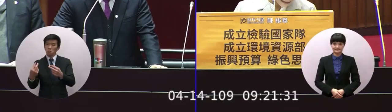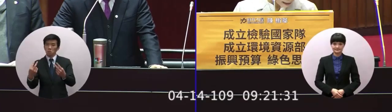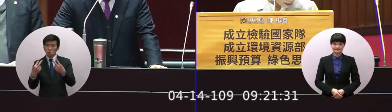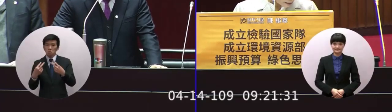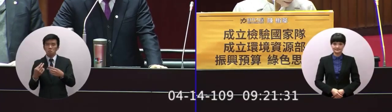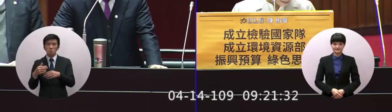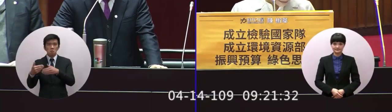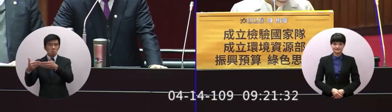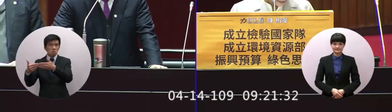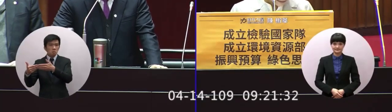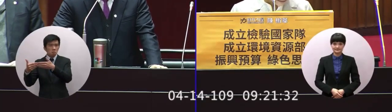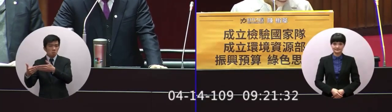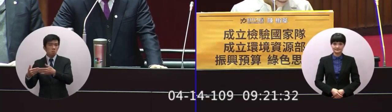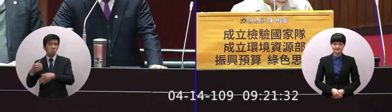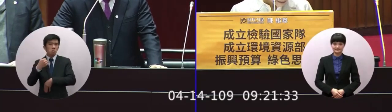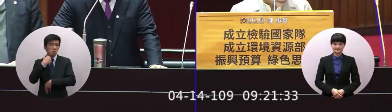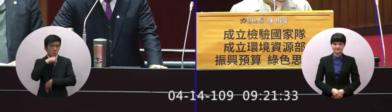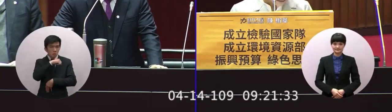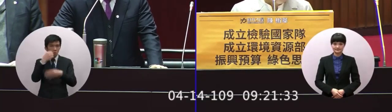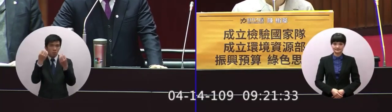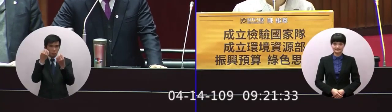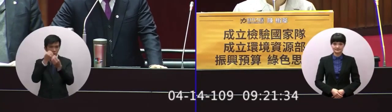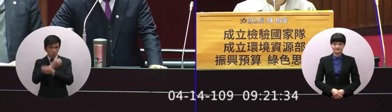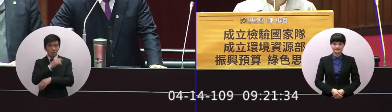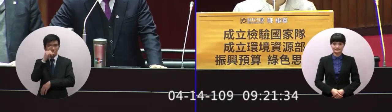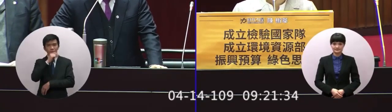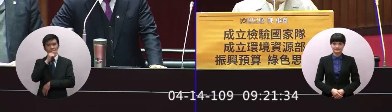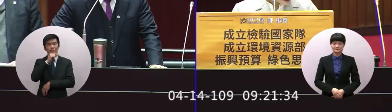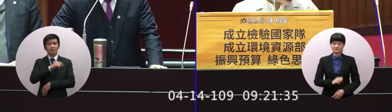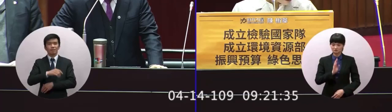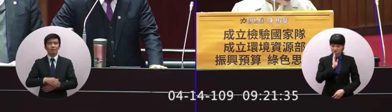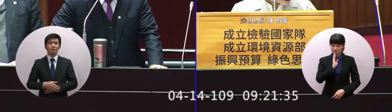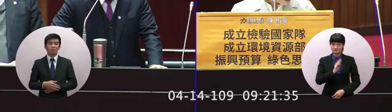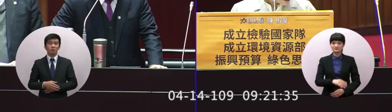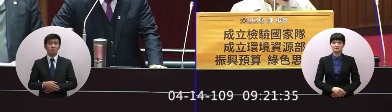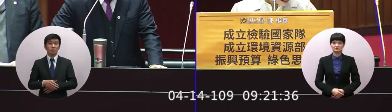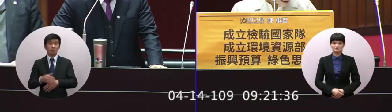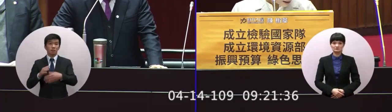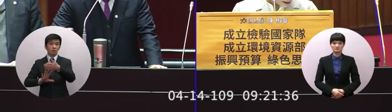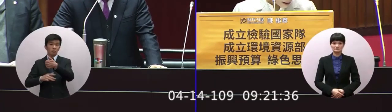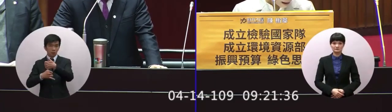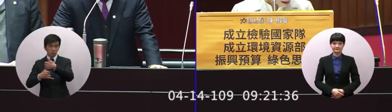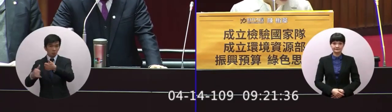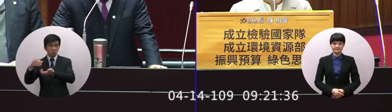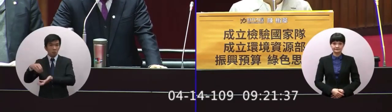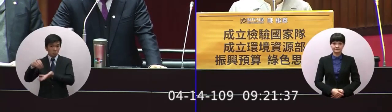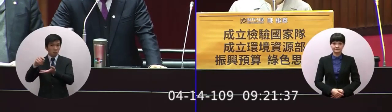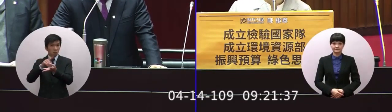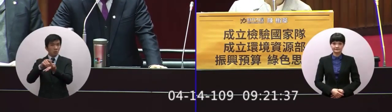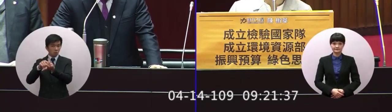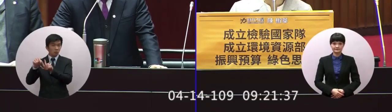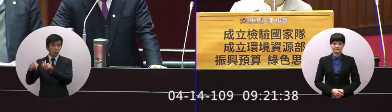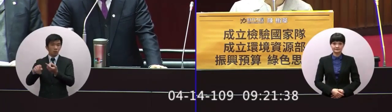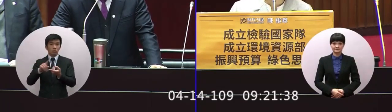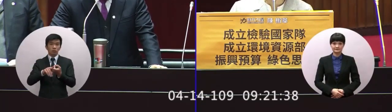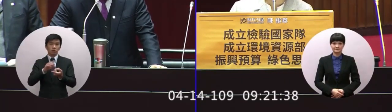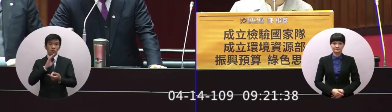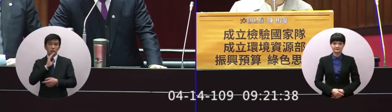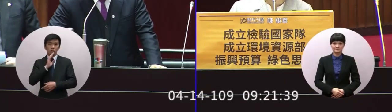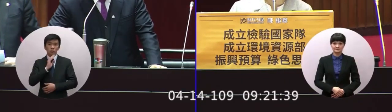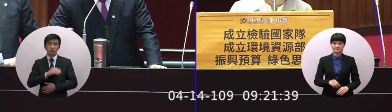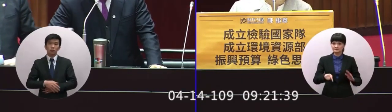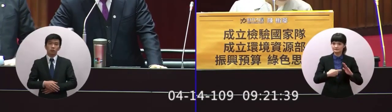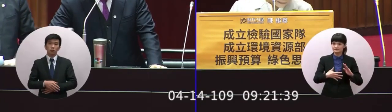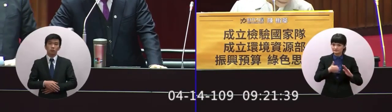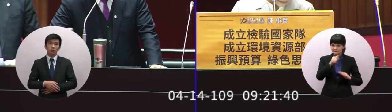常会跟中国被混淆这 是 委员所举的例子，就是很明显的例子。 请院长支持。 所以